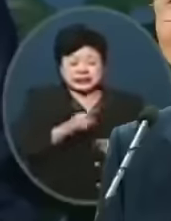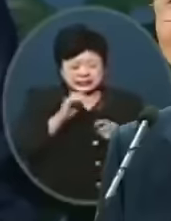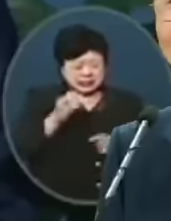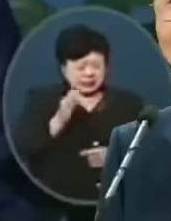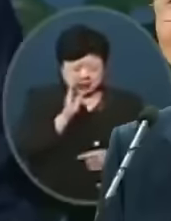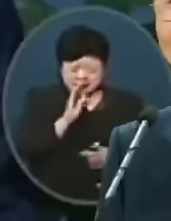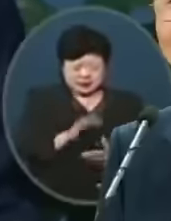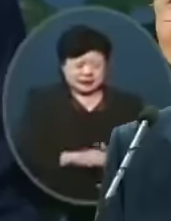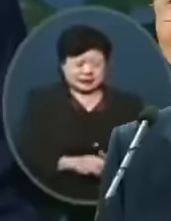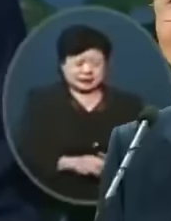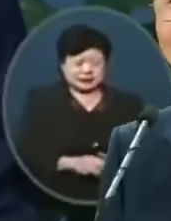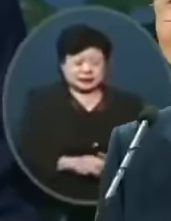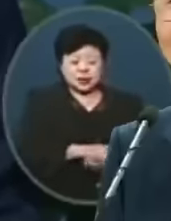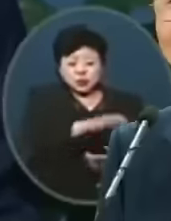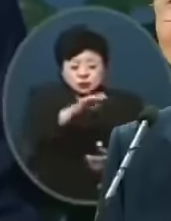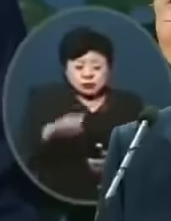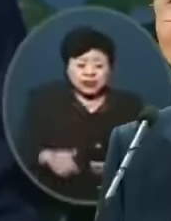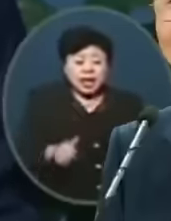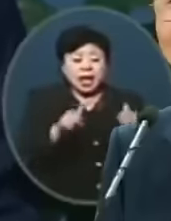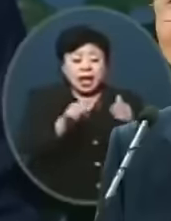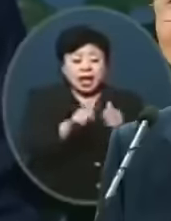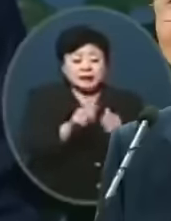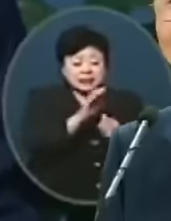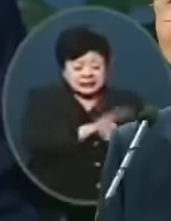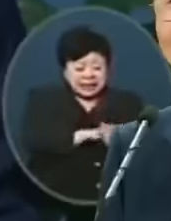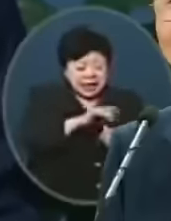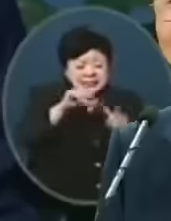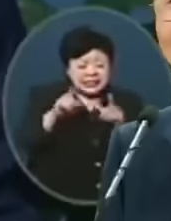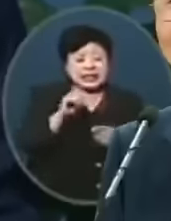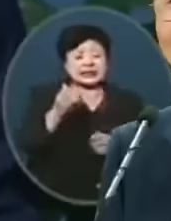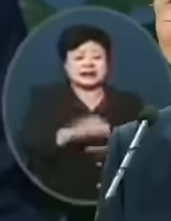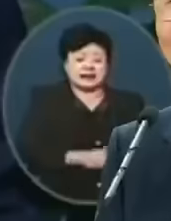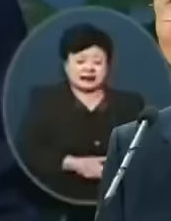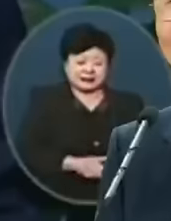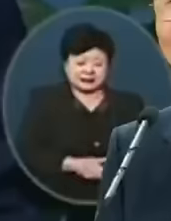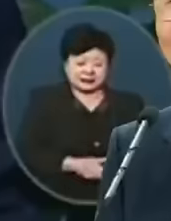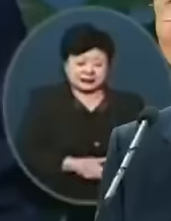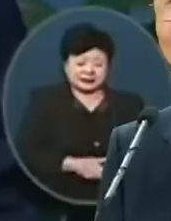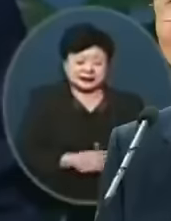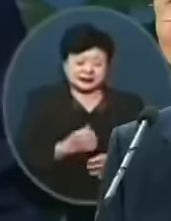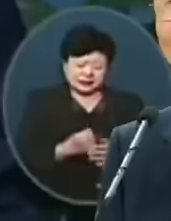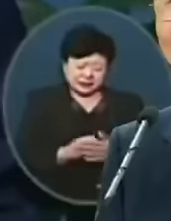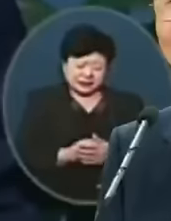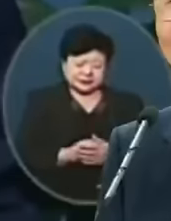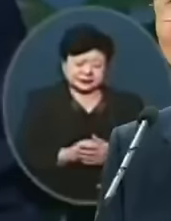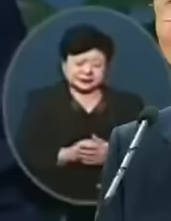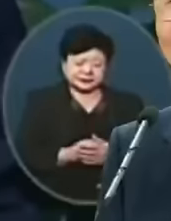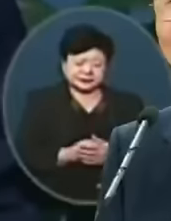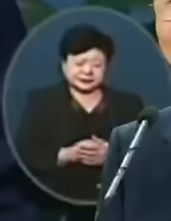것입니다. 우리들이 함께 잘 살아야 되는 것입니다. 그러므로